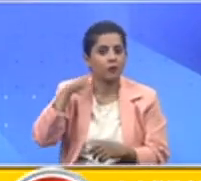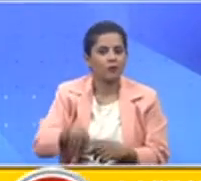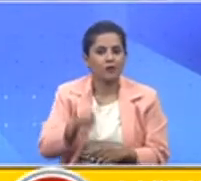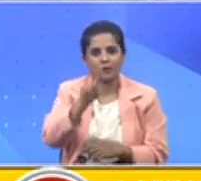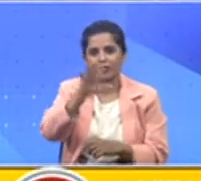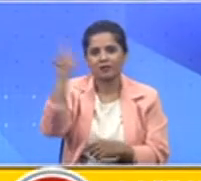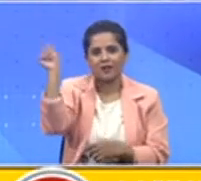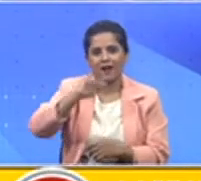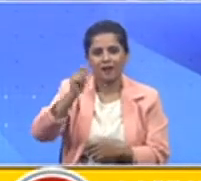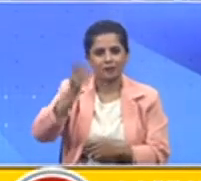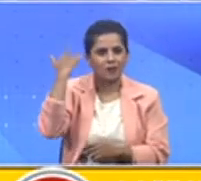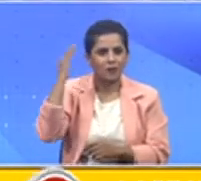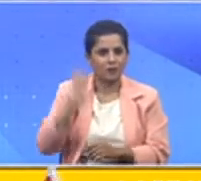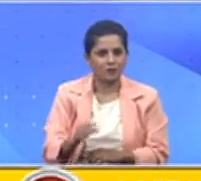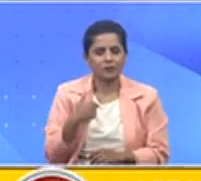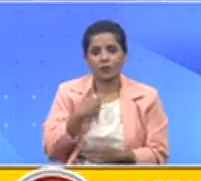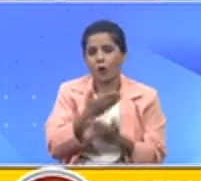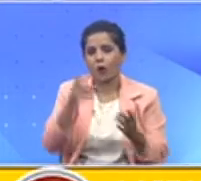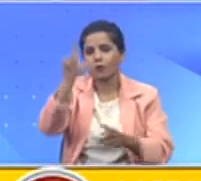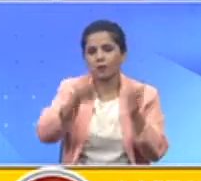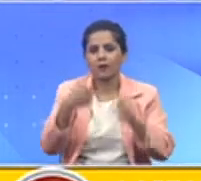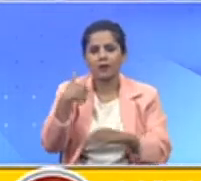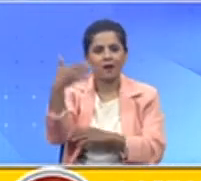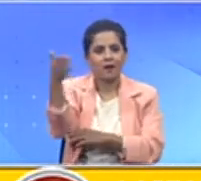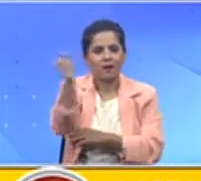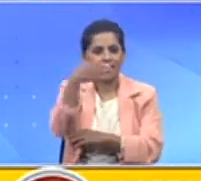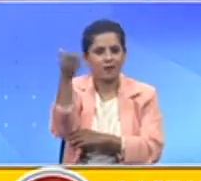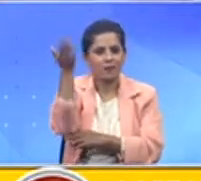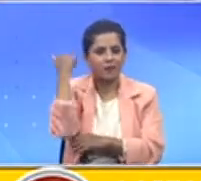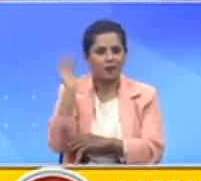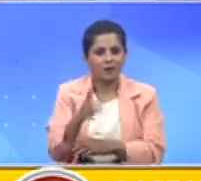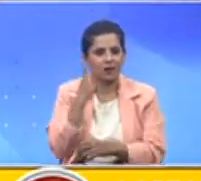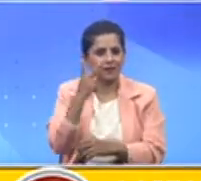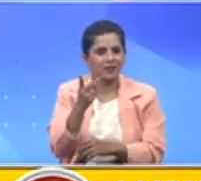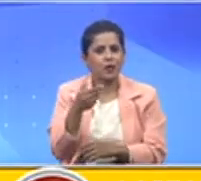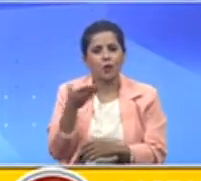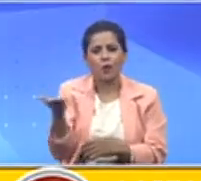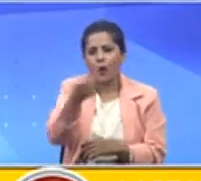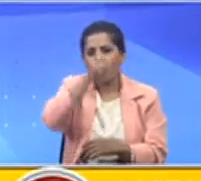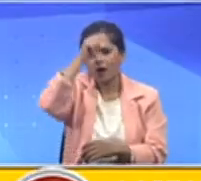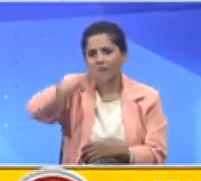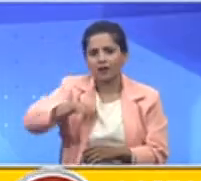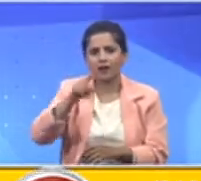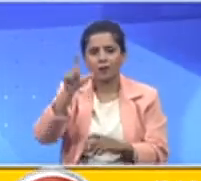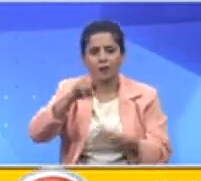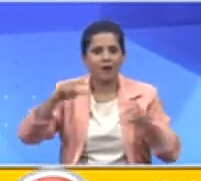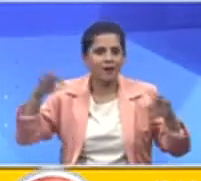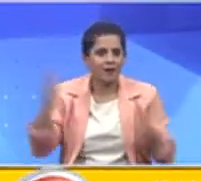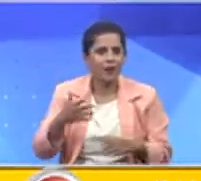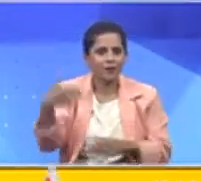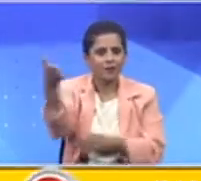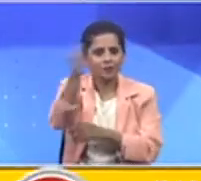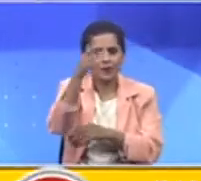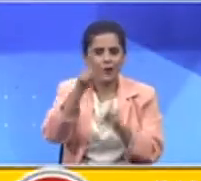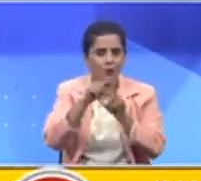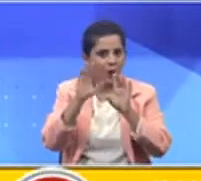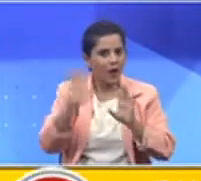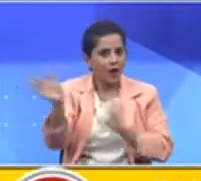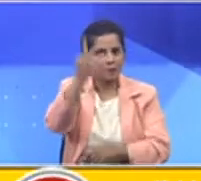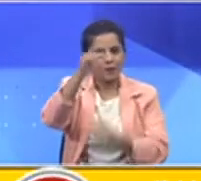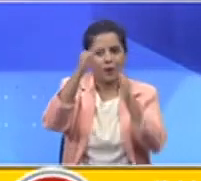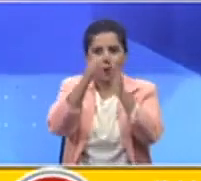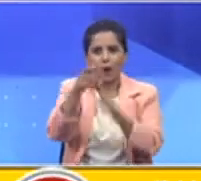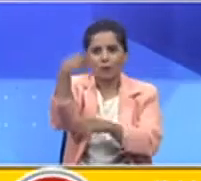दिवस के अवसर पर हर घर तिरंगा भ्यान के लिए जजबपुरा देश एक साथ आया था वैसे ही